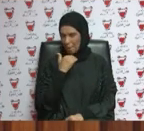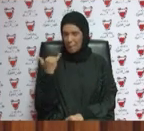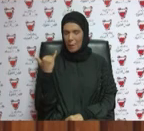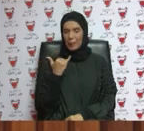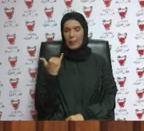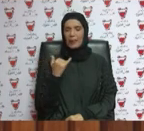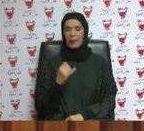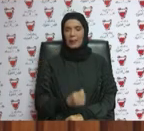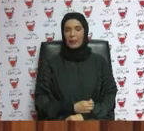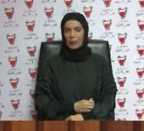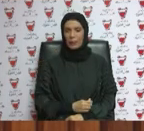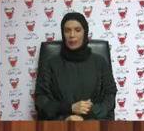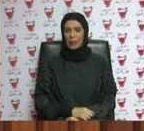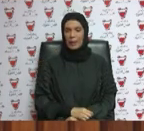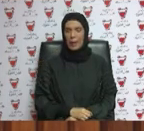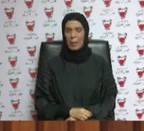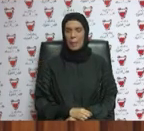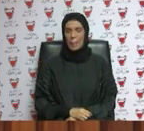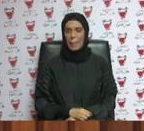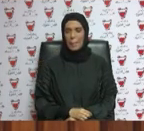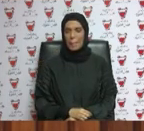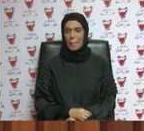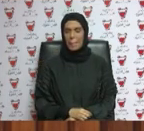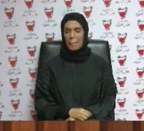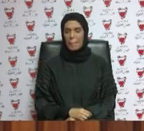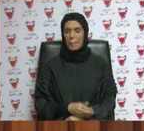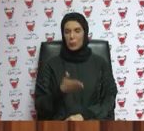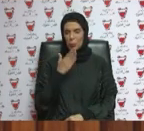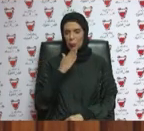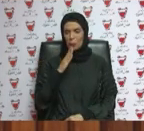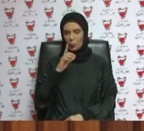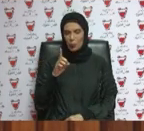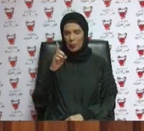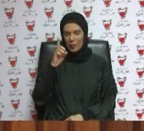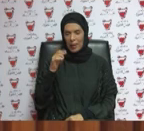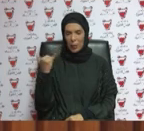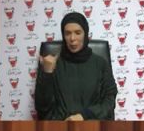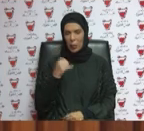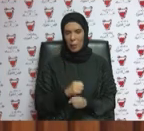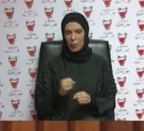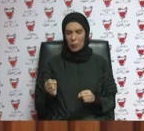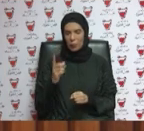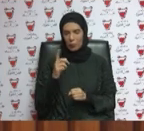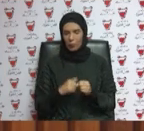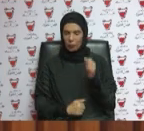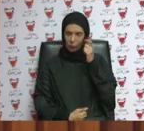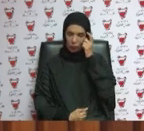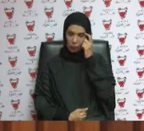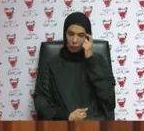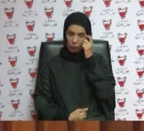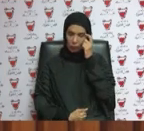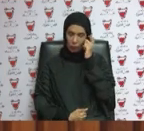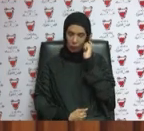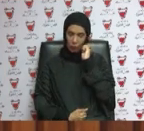لأهميته طولنا عليكم شوية، ولكن الحمد لله نظرا لأهمية هذا المشروع ما